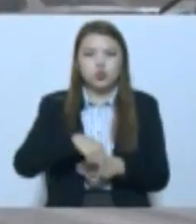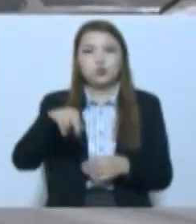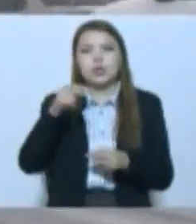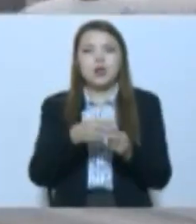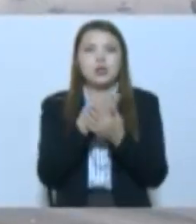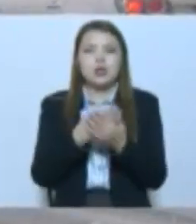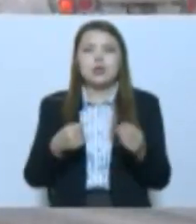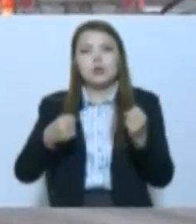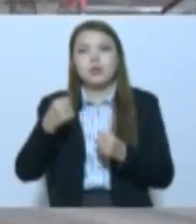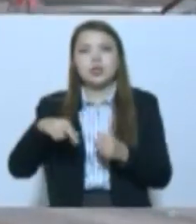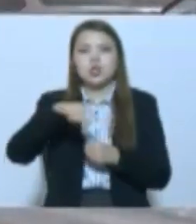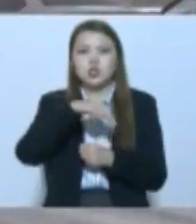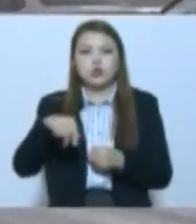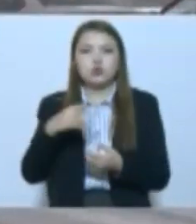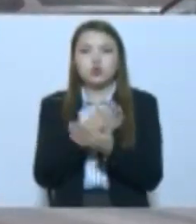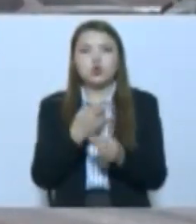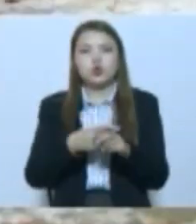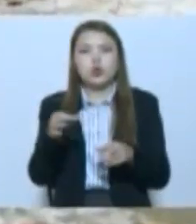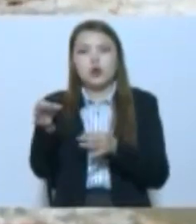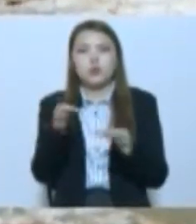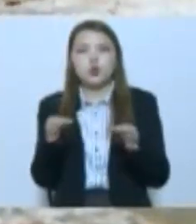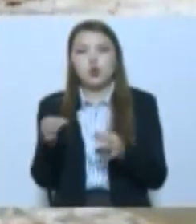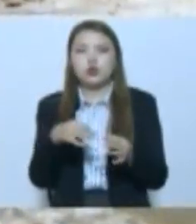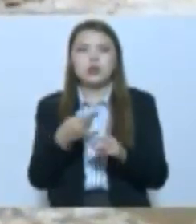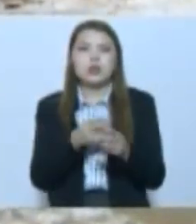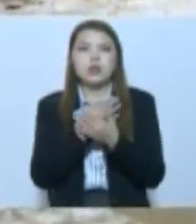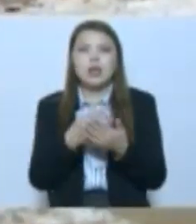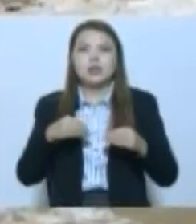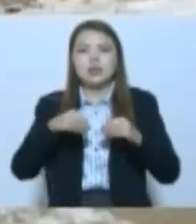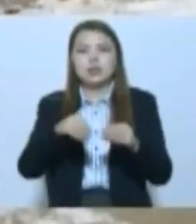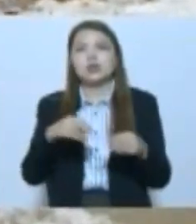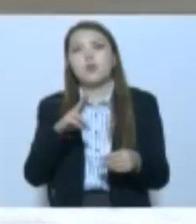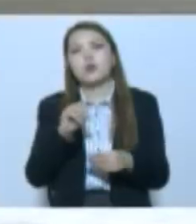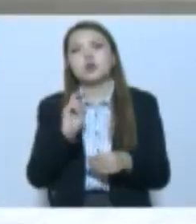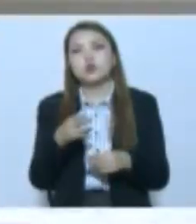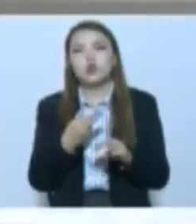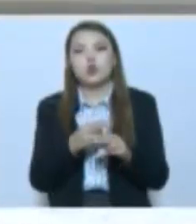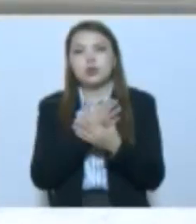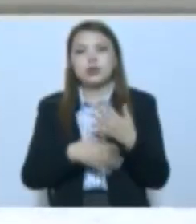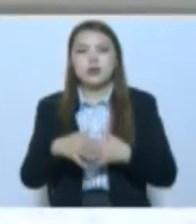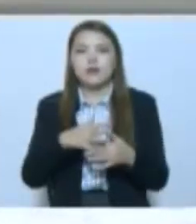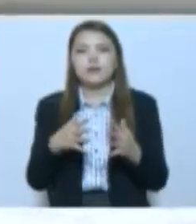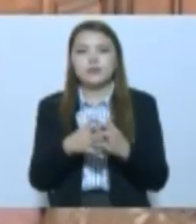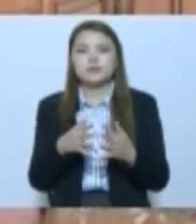На автомобильных и пешеходных дорожках внутри микрорайонов проводятся работы по засыпке 3 тонн песчано-соляной смеси.